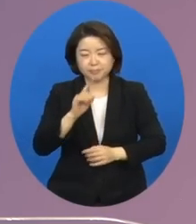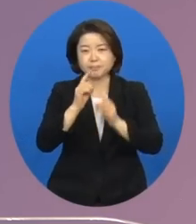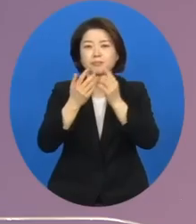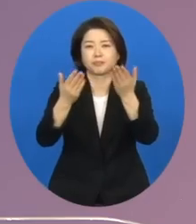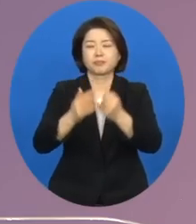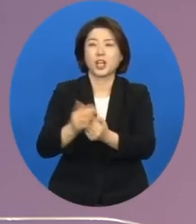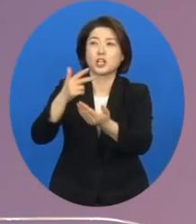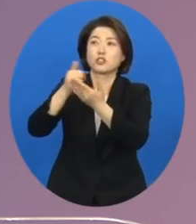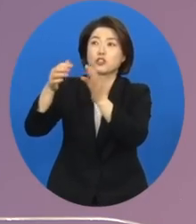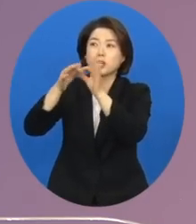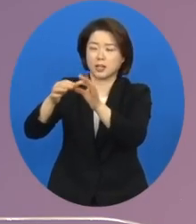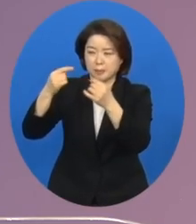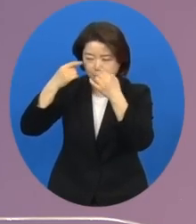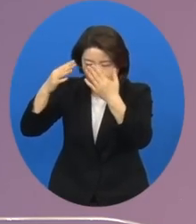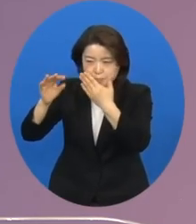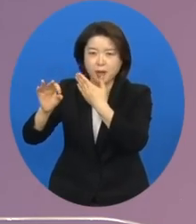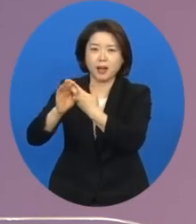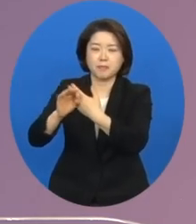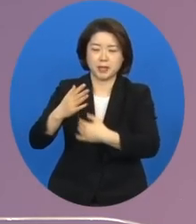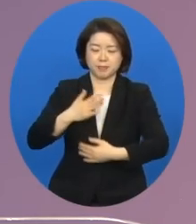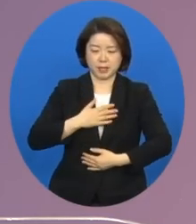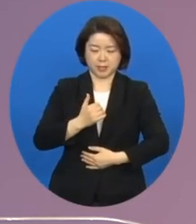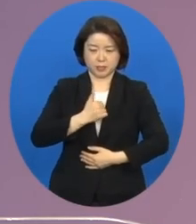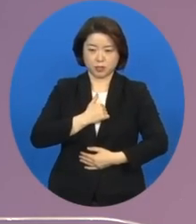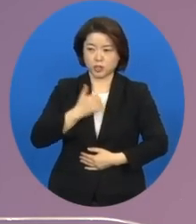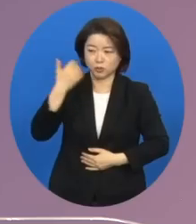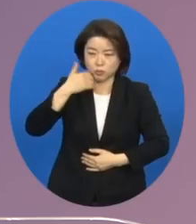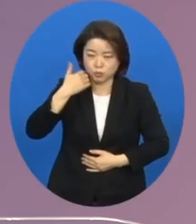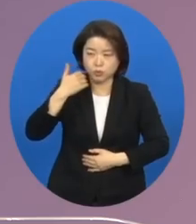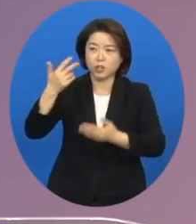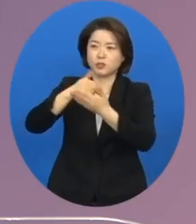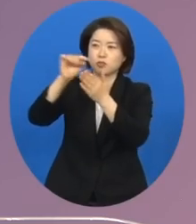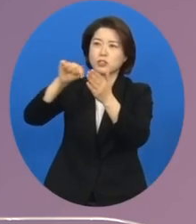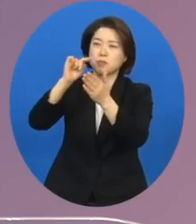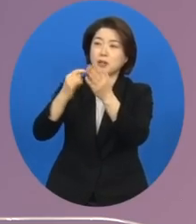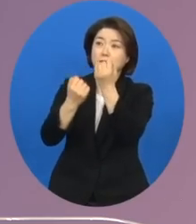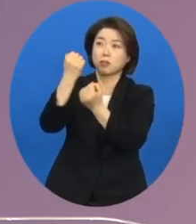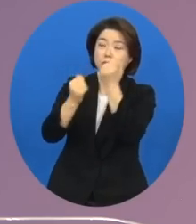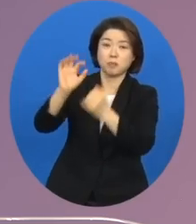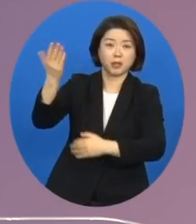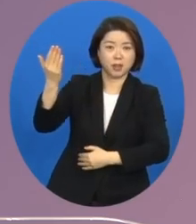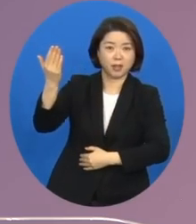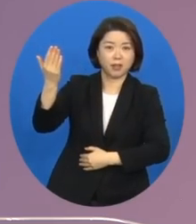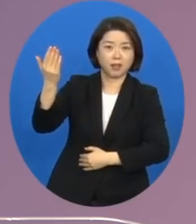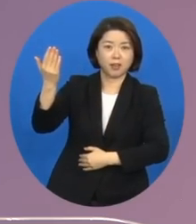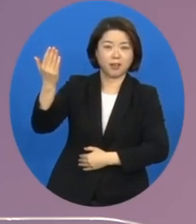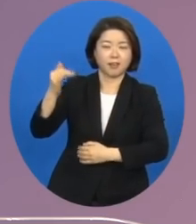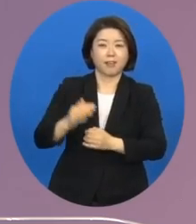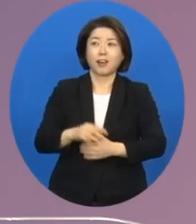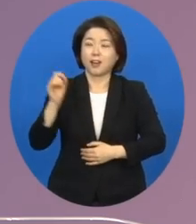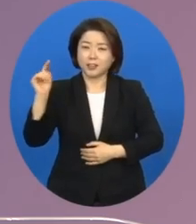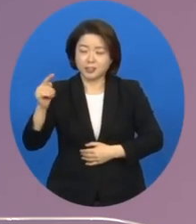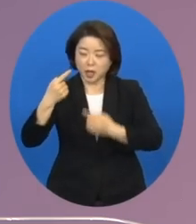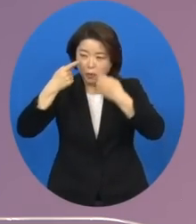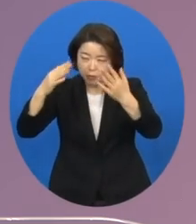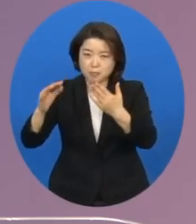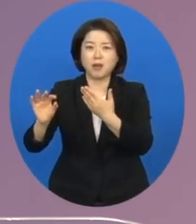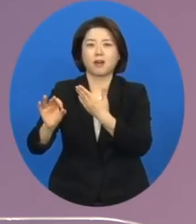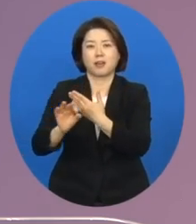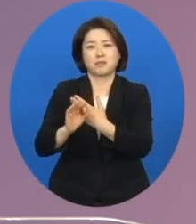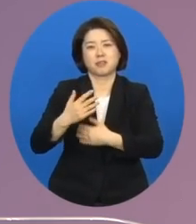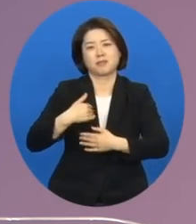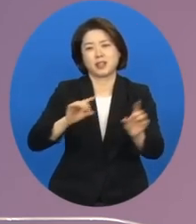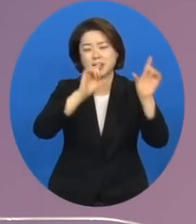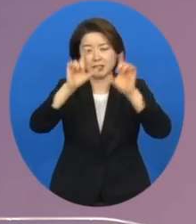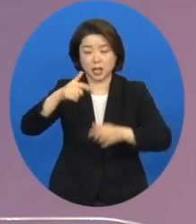관계가 분명해지니까 내 정체성이 주님 안에서 설명이 되어지네요 그리고 그게 분명하니까 내